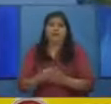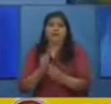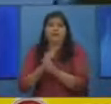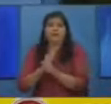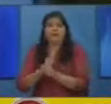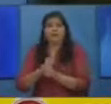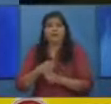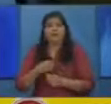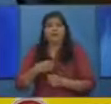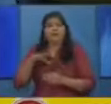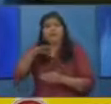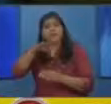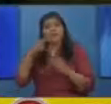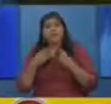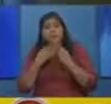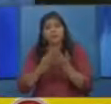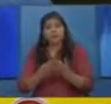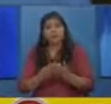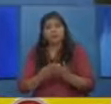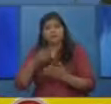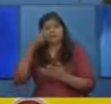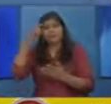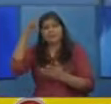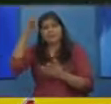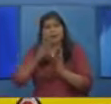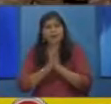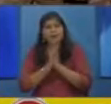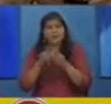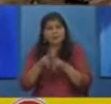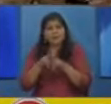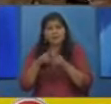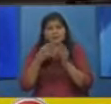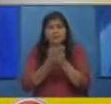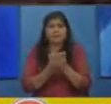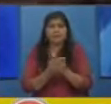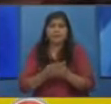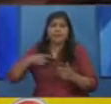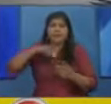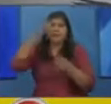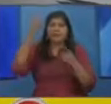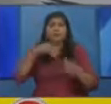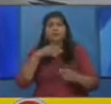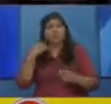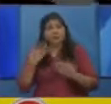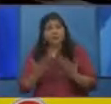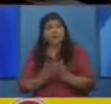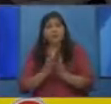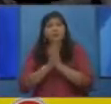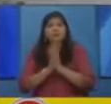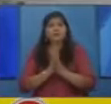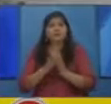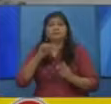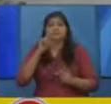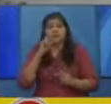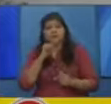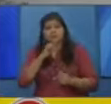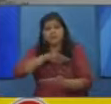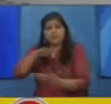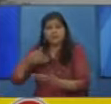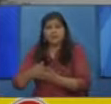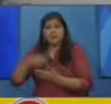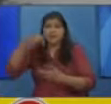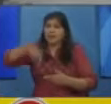कर रहा है। मैं उन परिवारों के त्याग को भी नमन करता हूं जिनके बेटे बेटियां